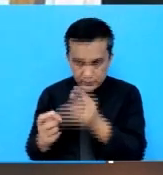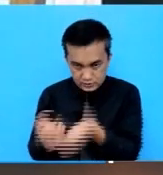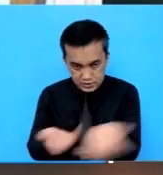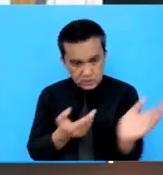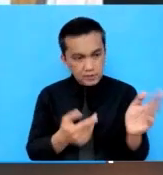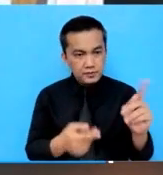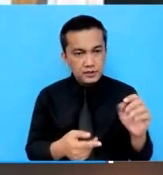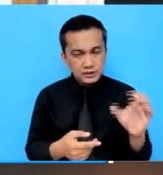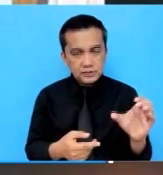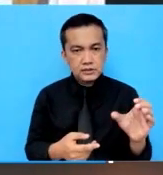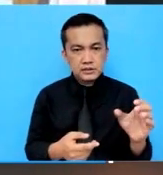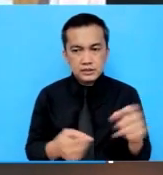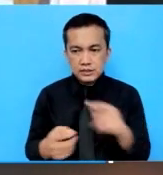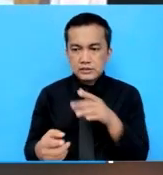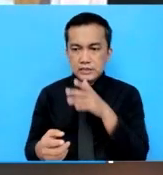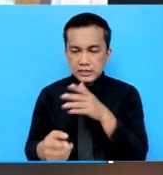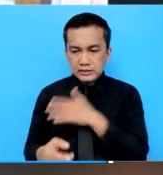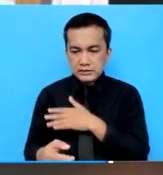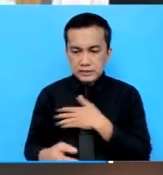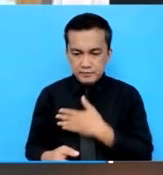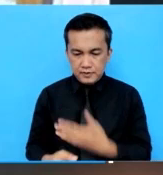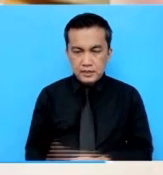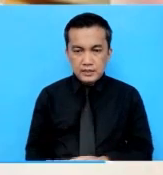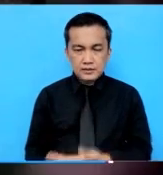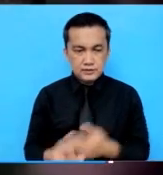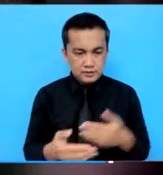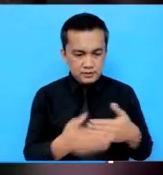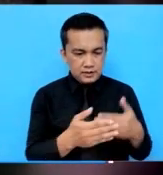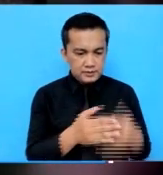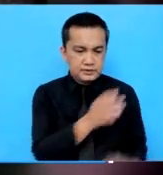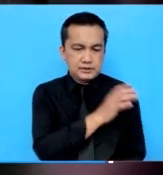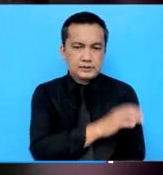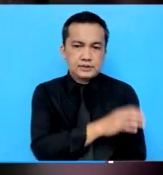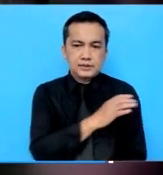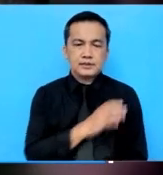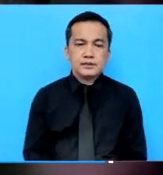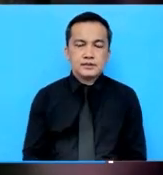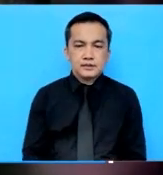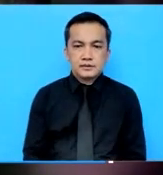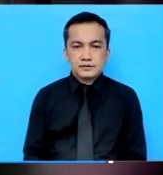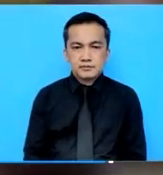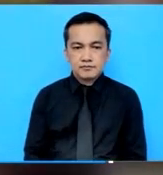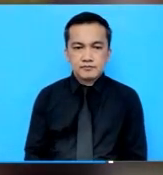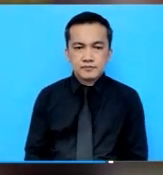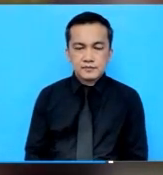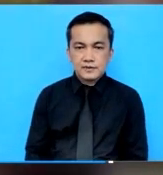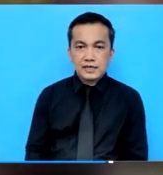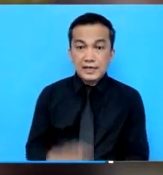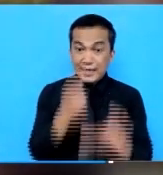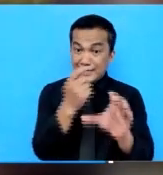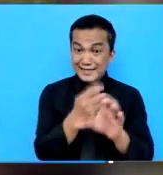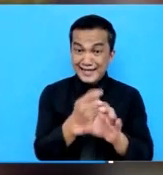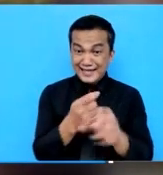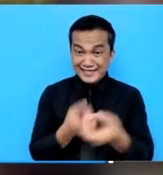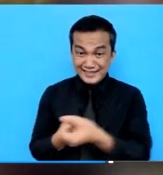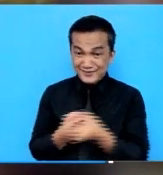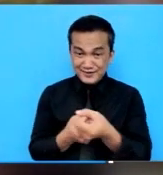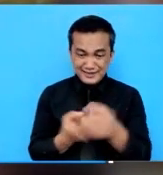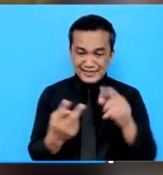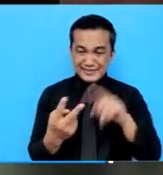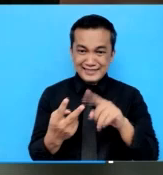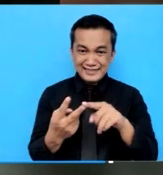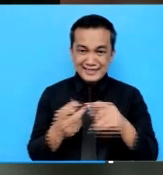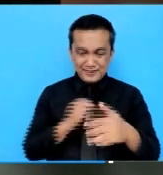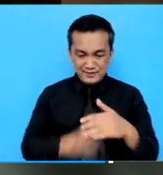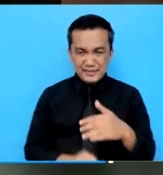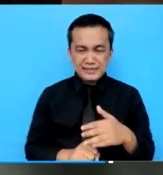PRC ang mag-ina sa pinakamalapit na lying-in clinic. Sa truck ng bumbero naman, ipinanganak ang isang sanggol sa